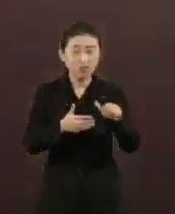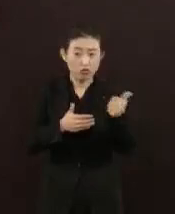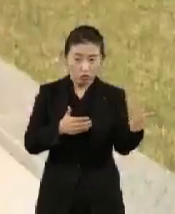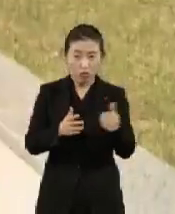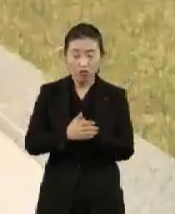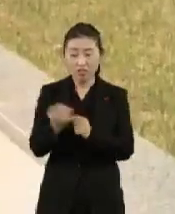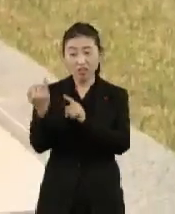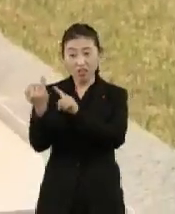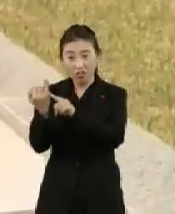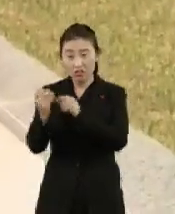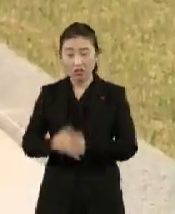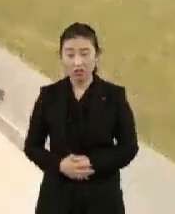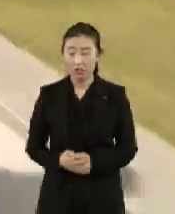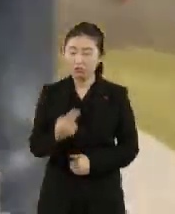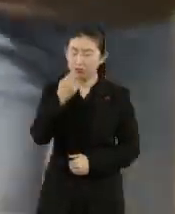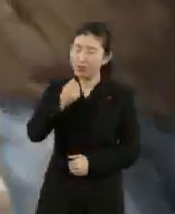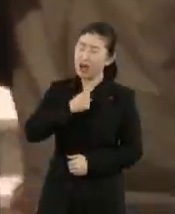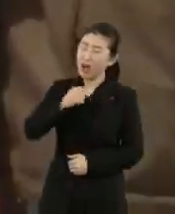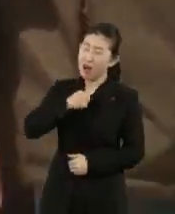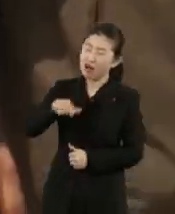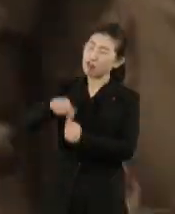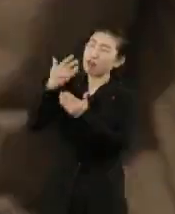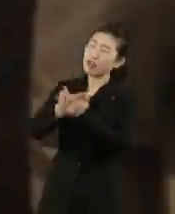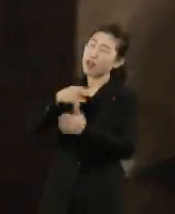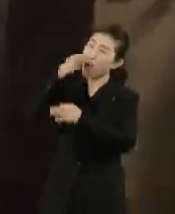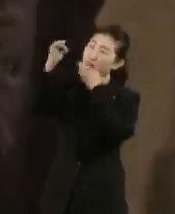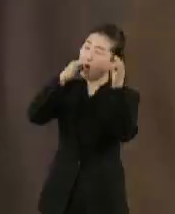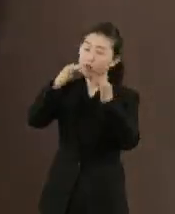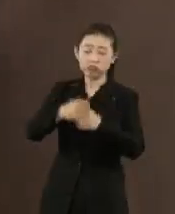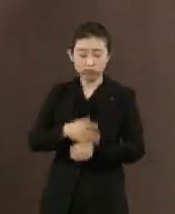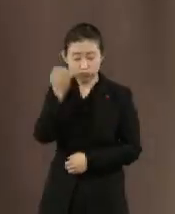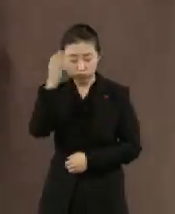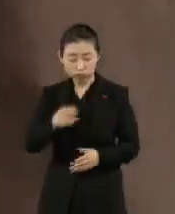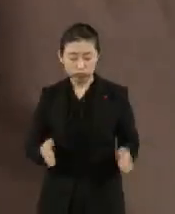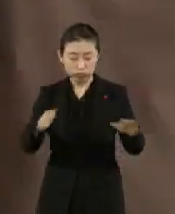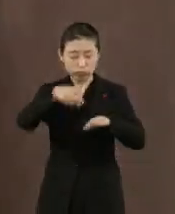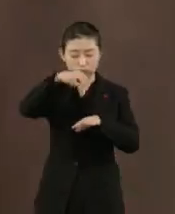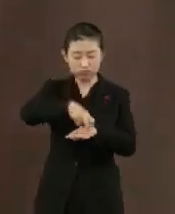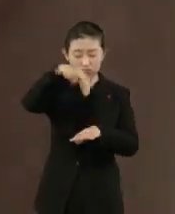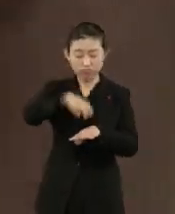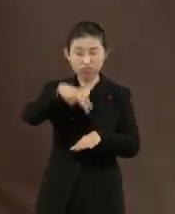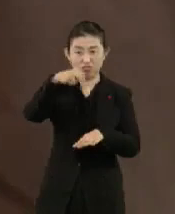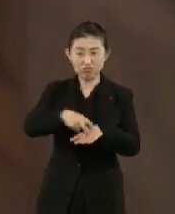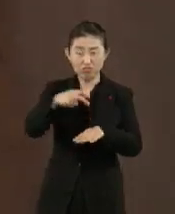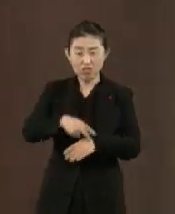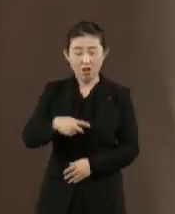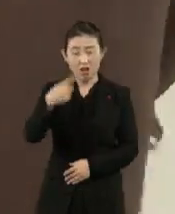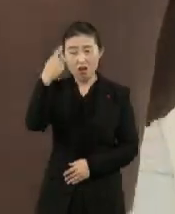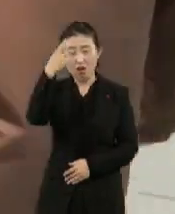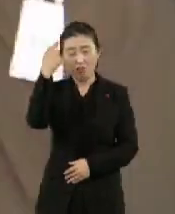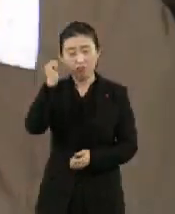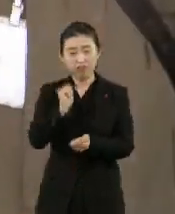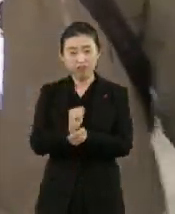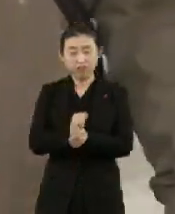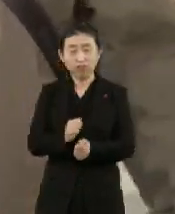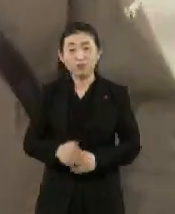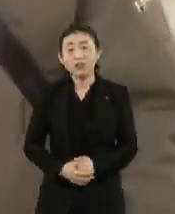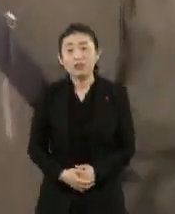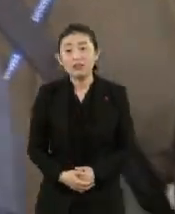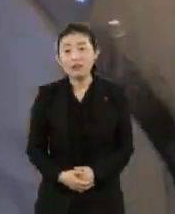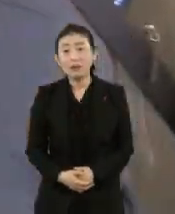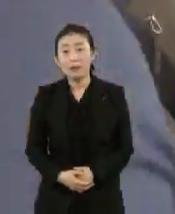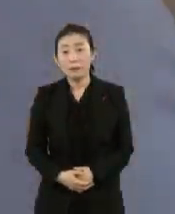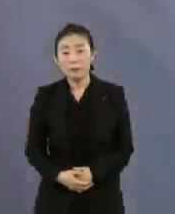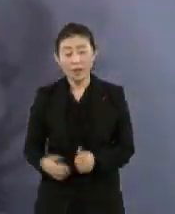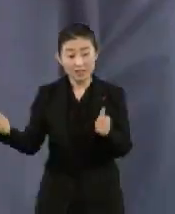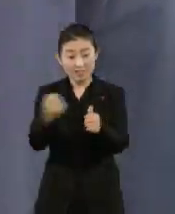성모 씨는 숨이 쉬어지지 않는다는 호소를 무시하고 가방에 올라가 뛰는 인면수심을 보여줬습니다.